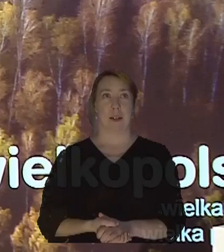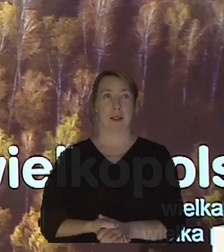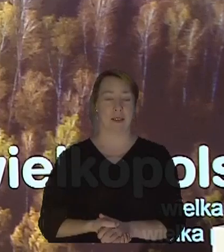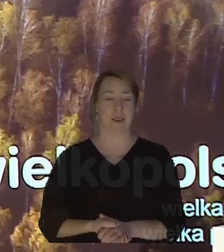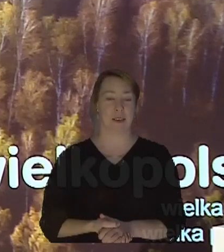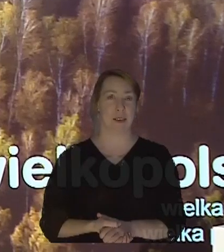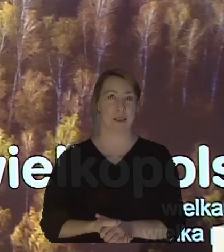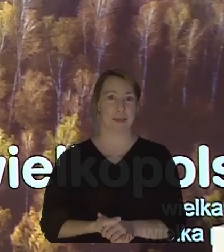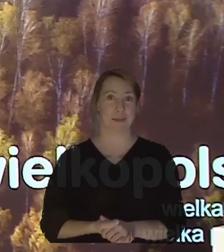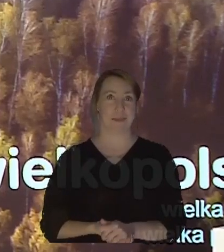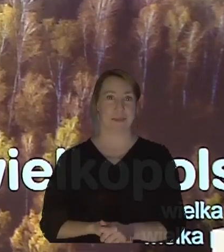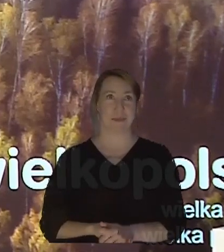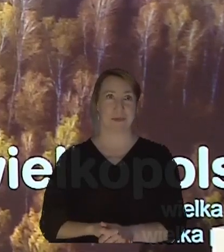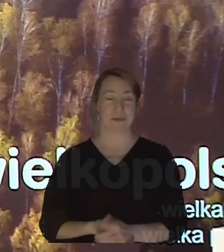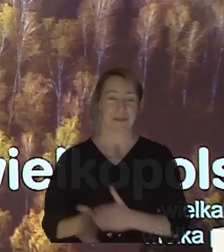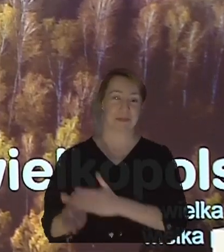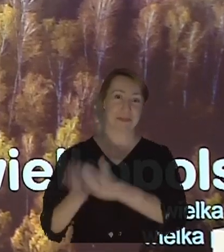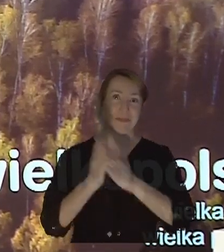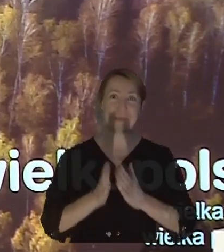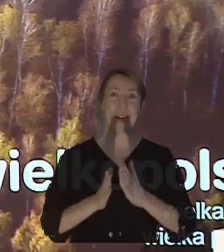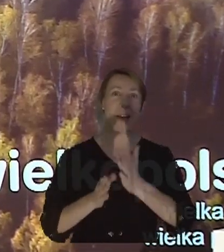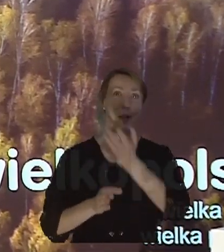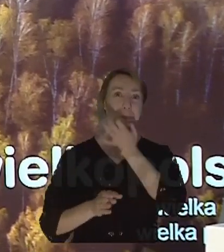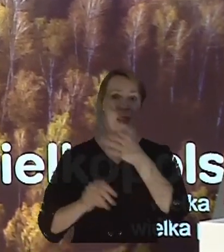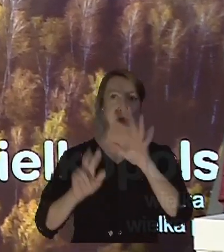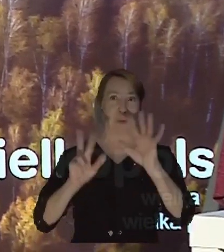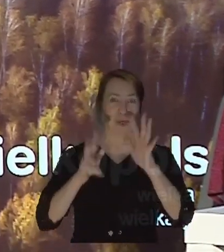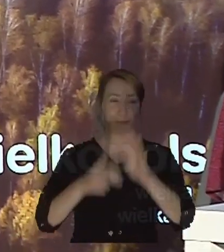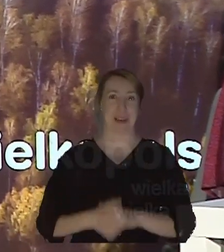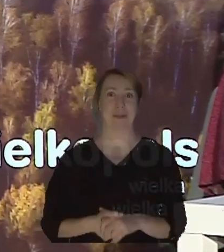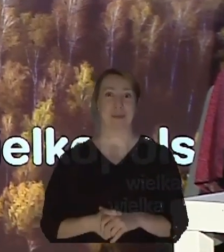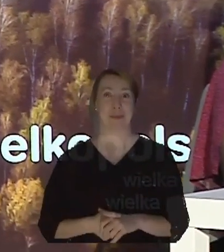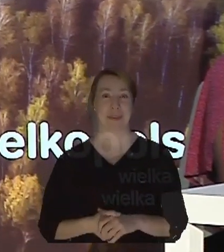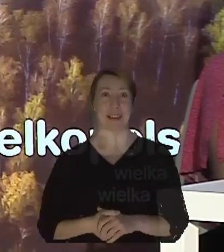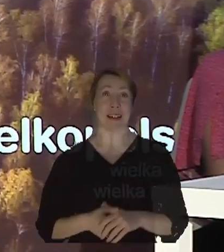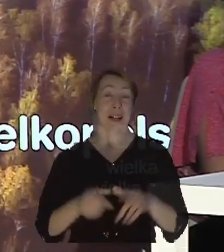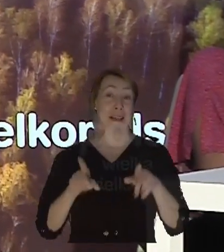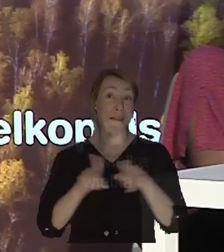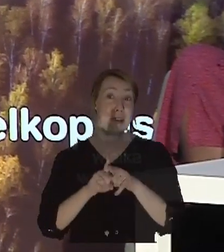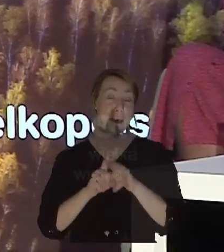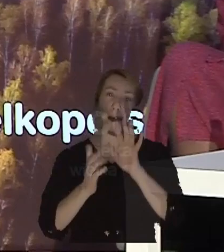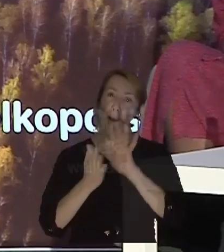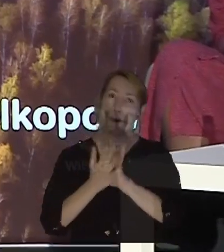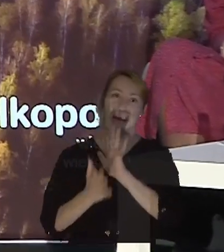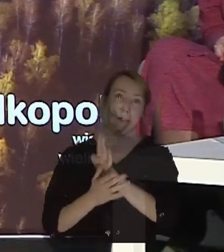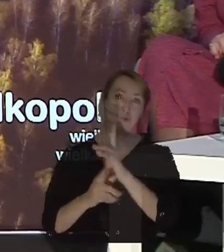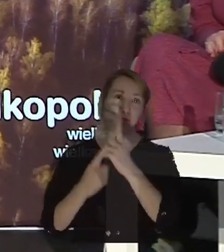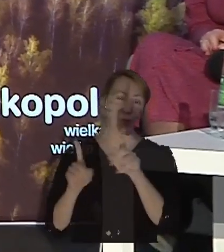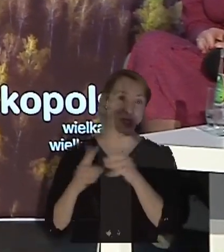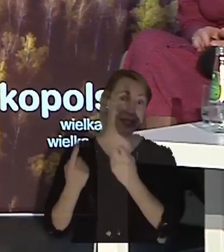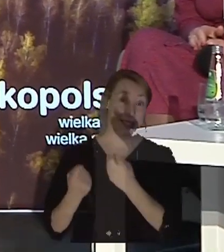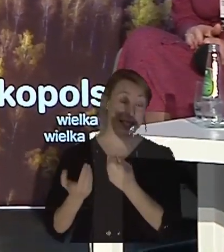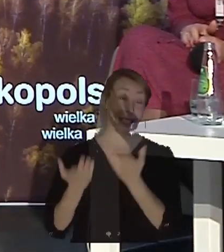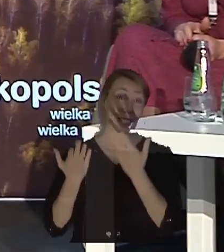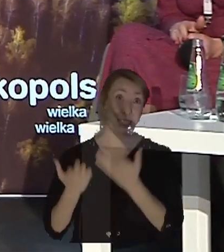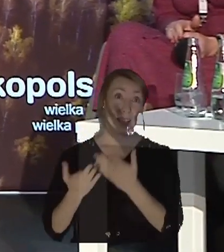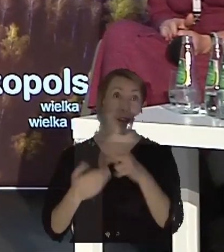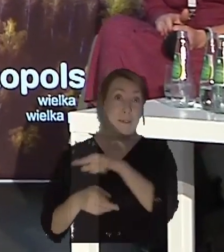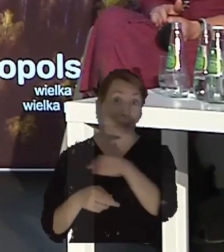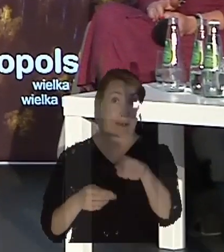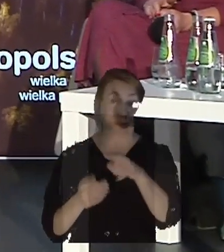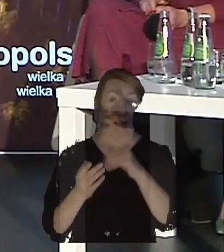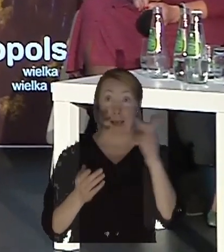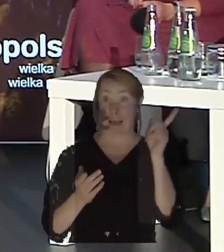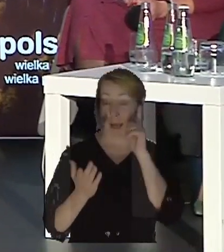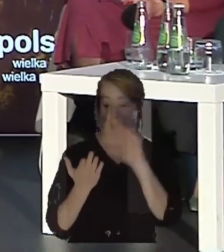Przechodzimy od razu do pytania 8, które także ma charakter muzyczny i Państwo widzicie już na ekranach